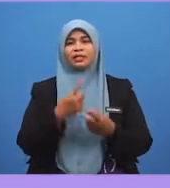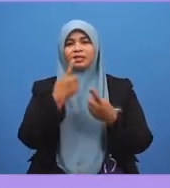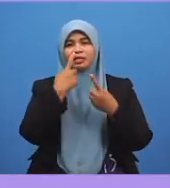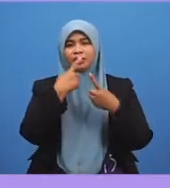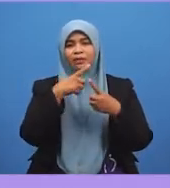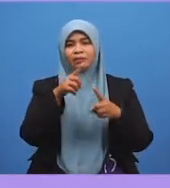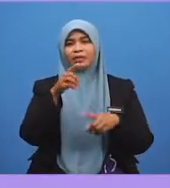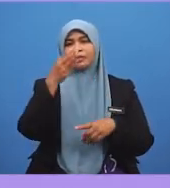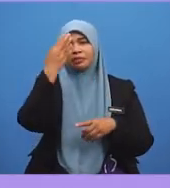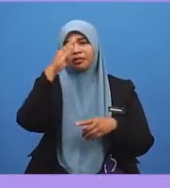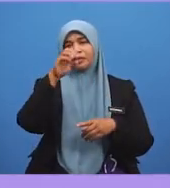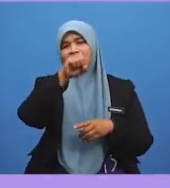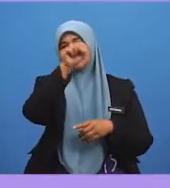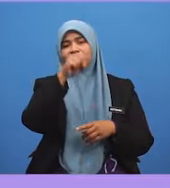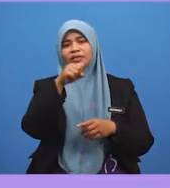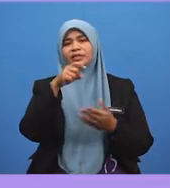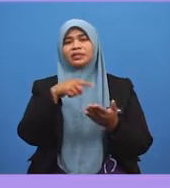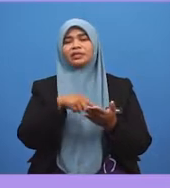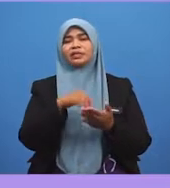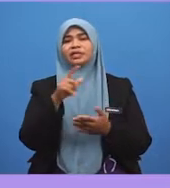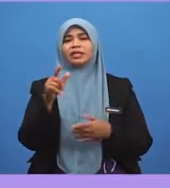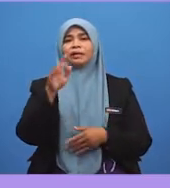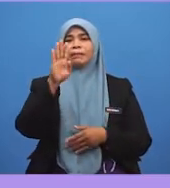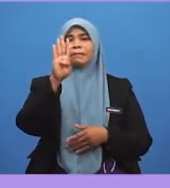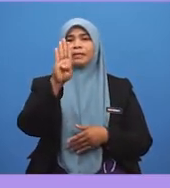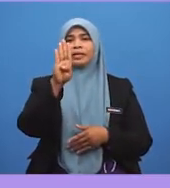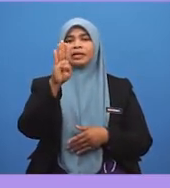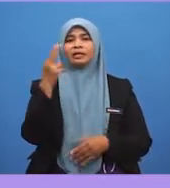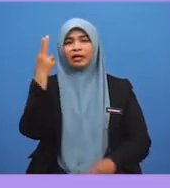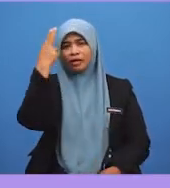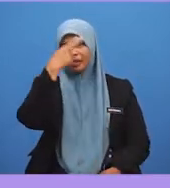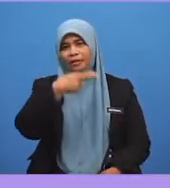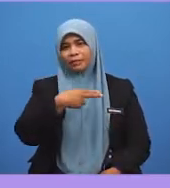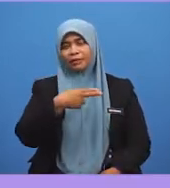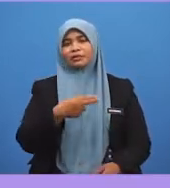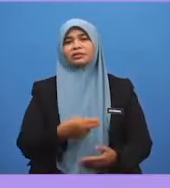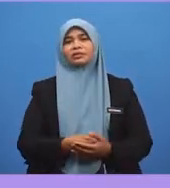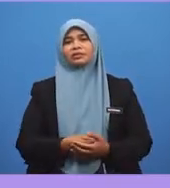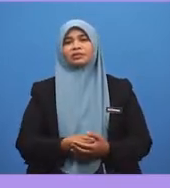Jawapan bagi soalan tersebut ialah B hadapan.